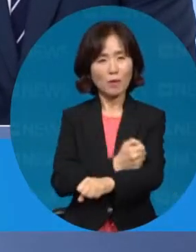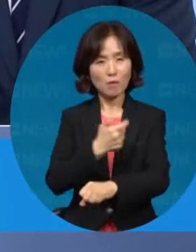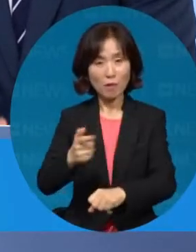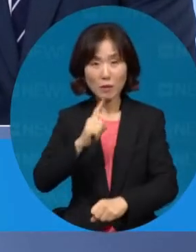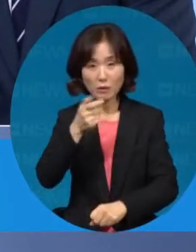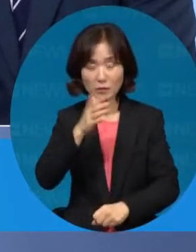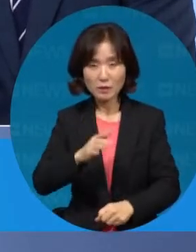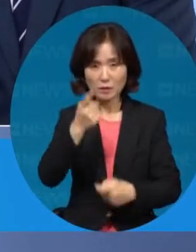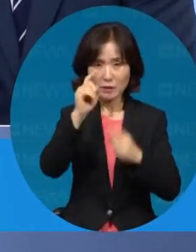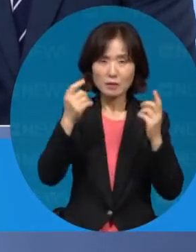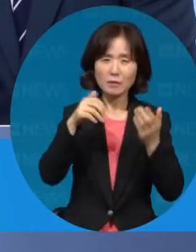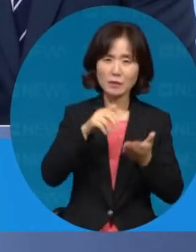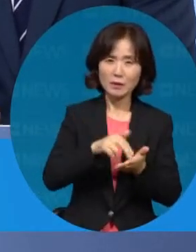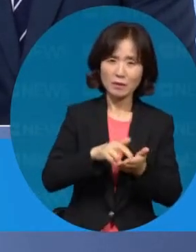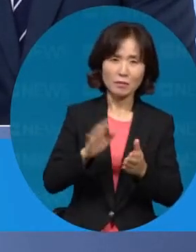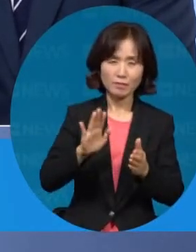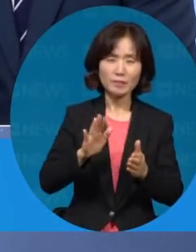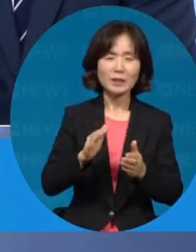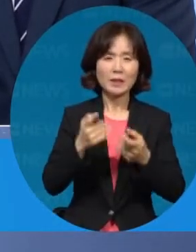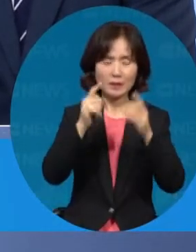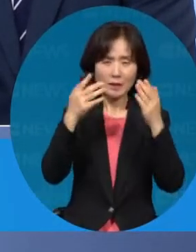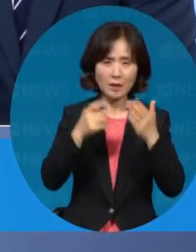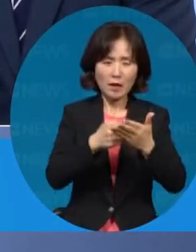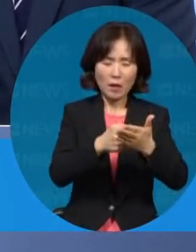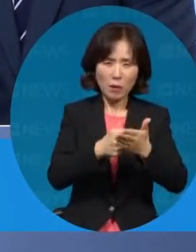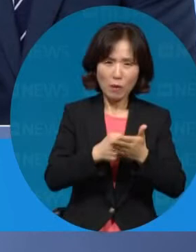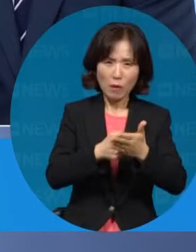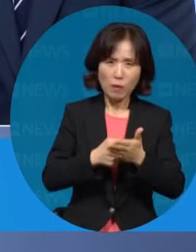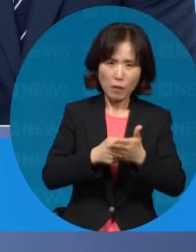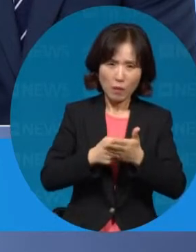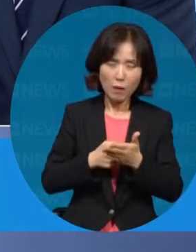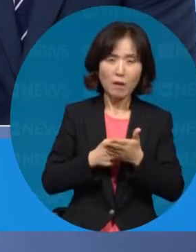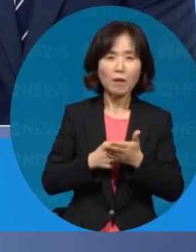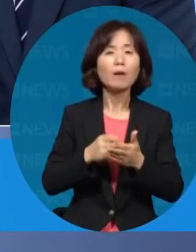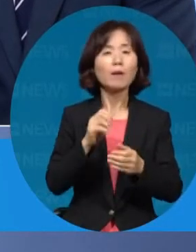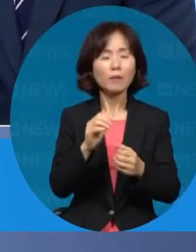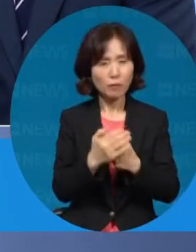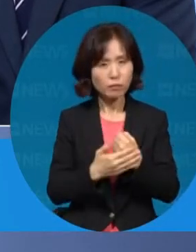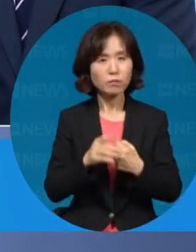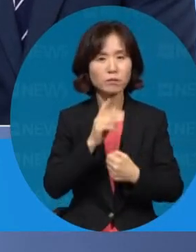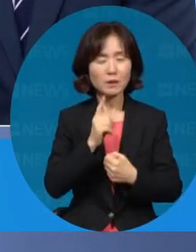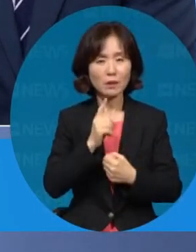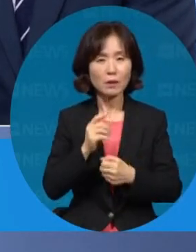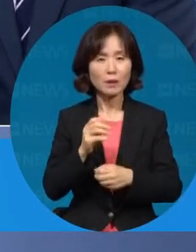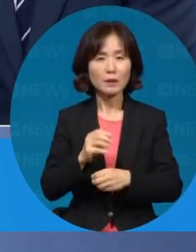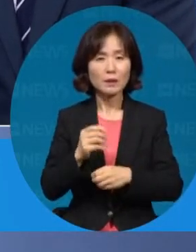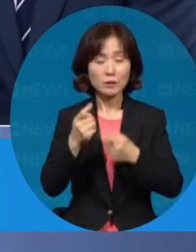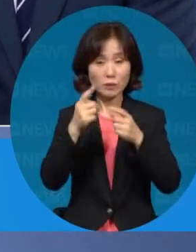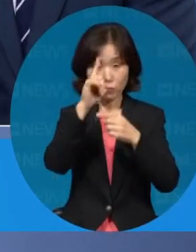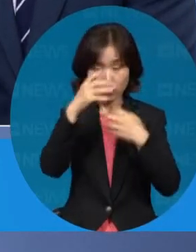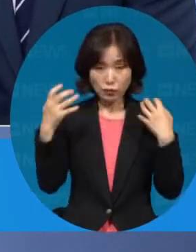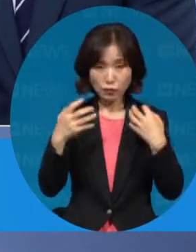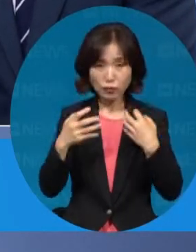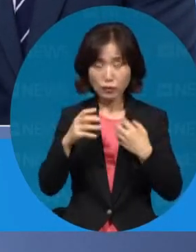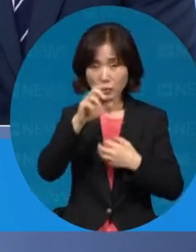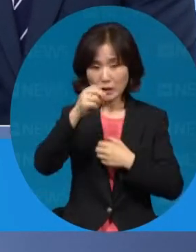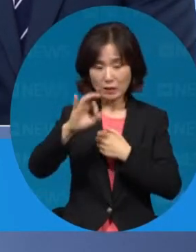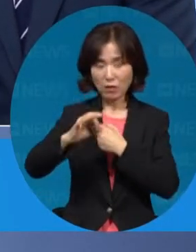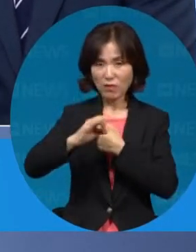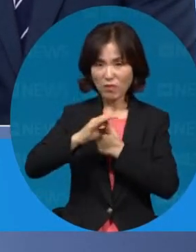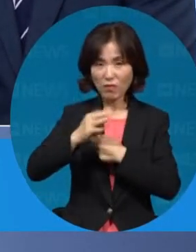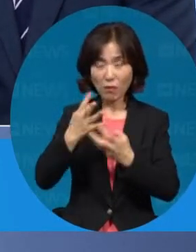많은 재정을 지원하지 않는다면 3 4년 안에 심각한 적자를 볼 것이라고 주장했습니다 그러나 상황이 장기화하면서